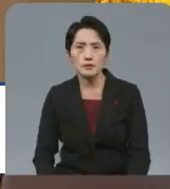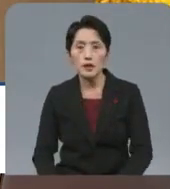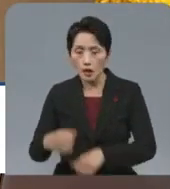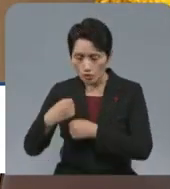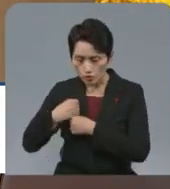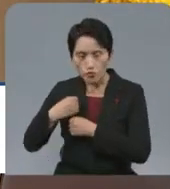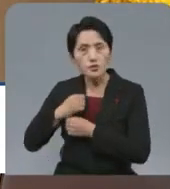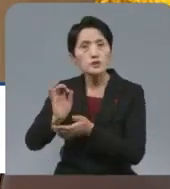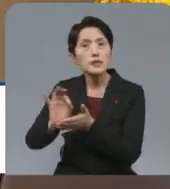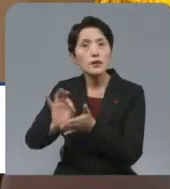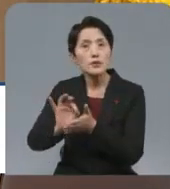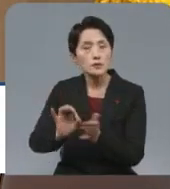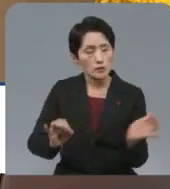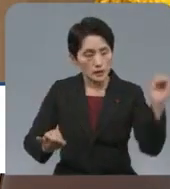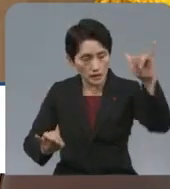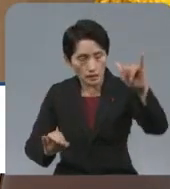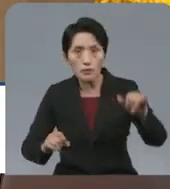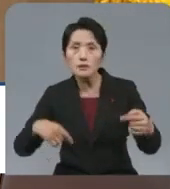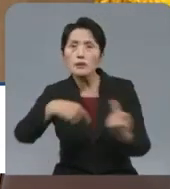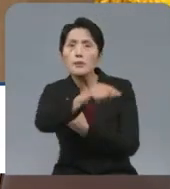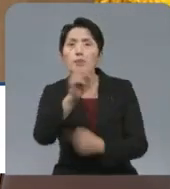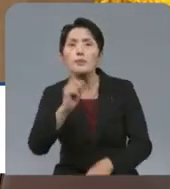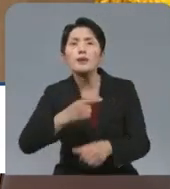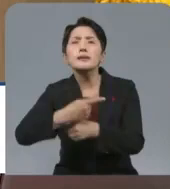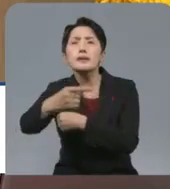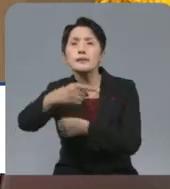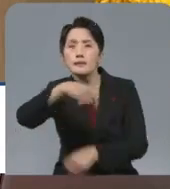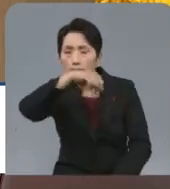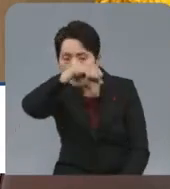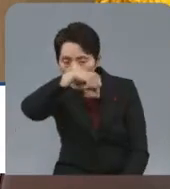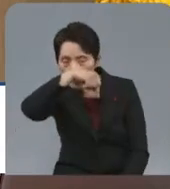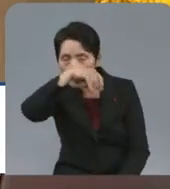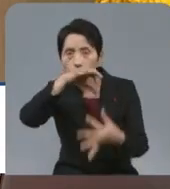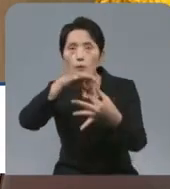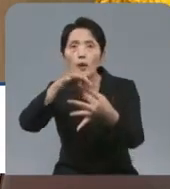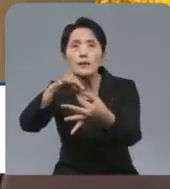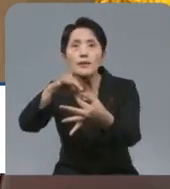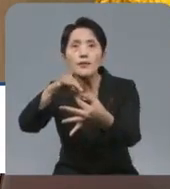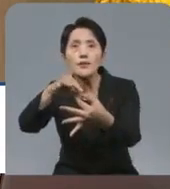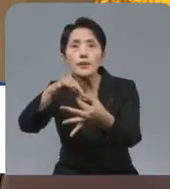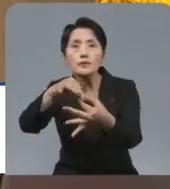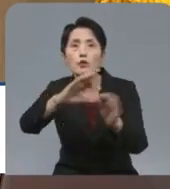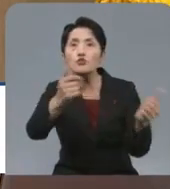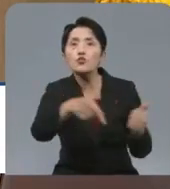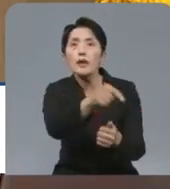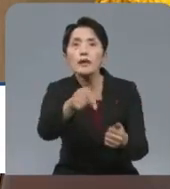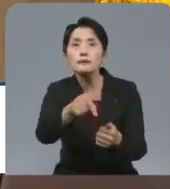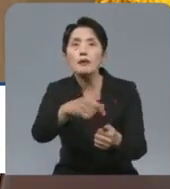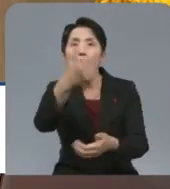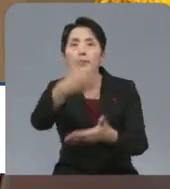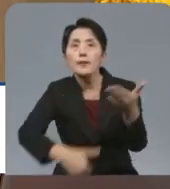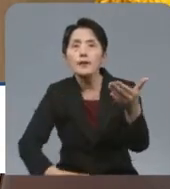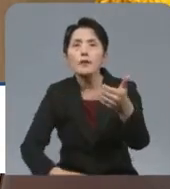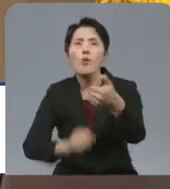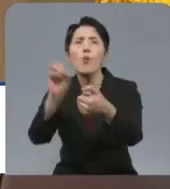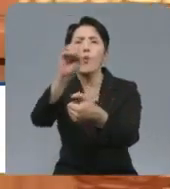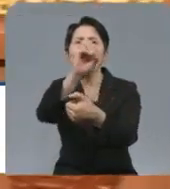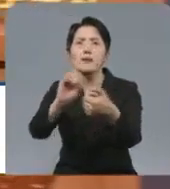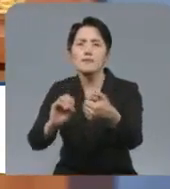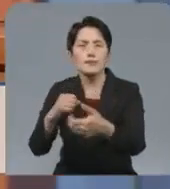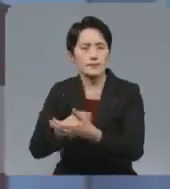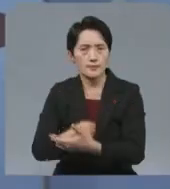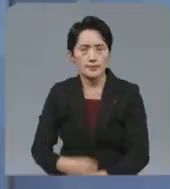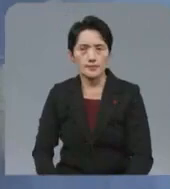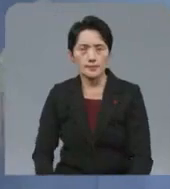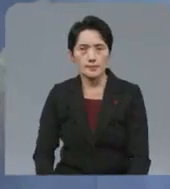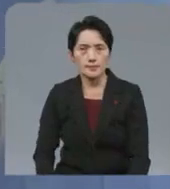练，这让国民认清依赖北韩的善意和军事协议的对北政策是多么危险。尹锡悦还表示，将提